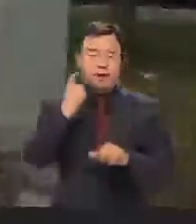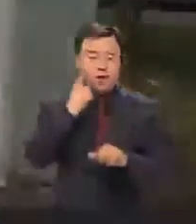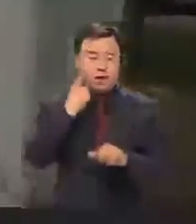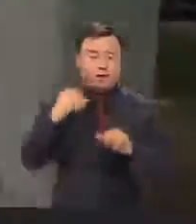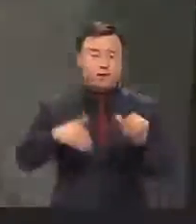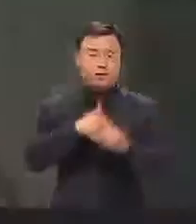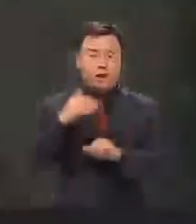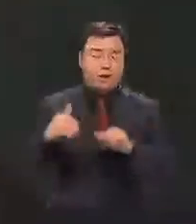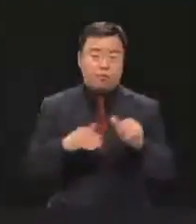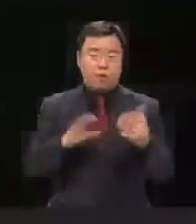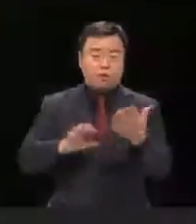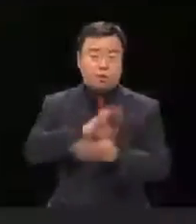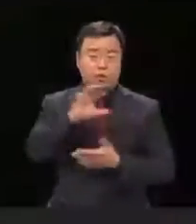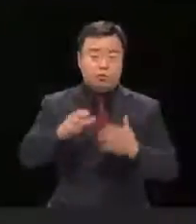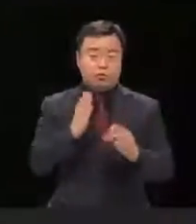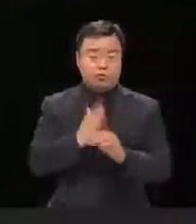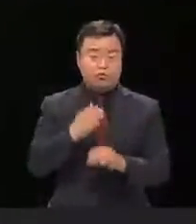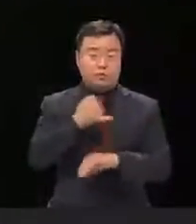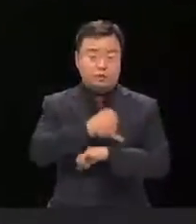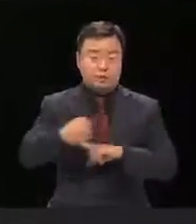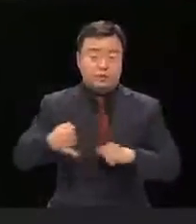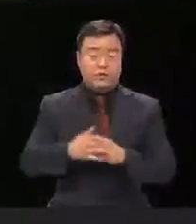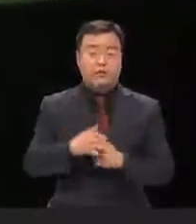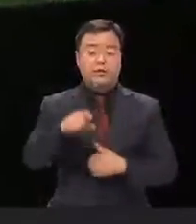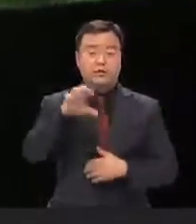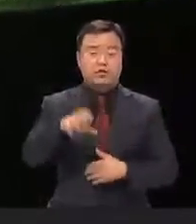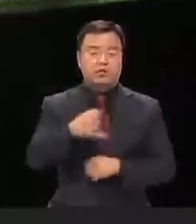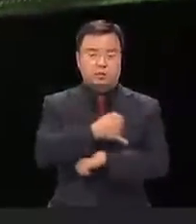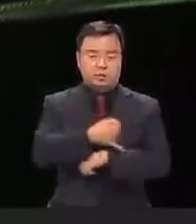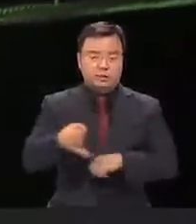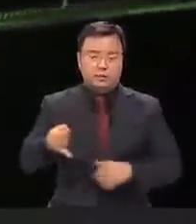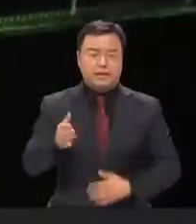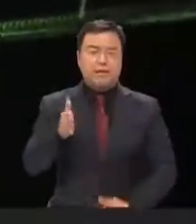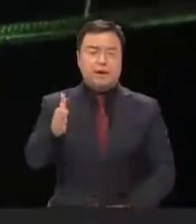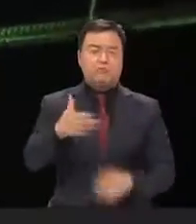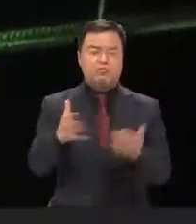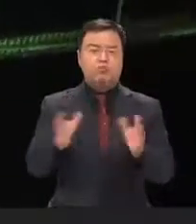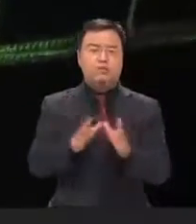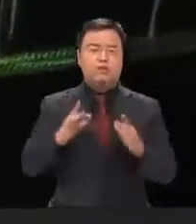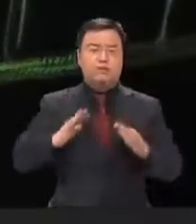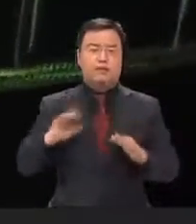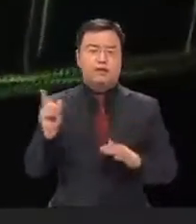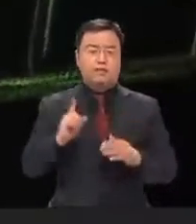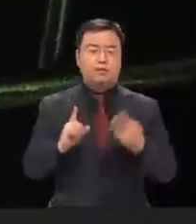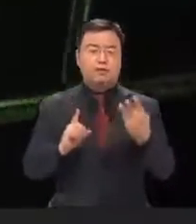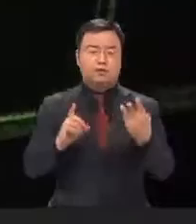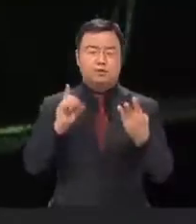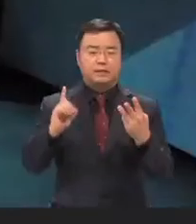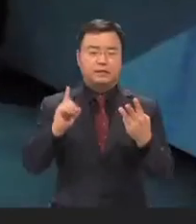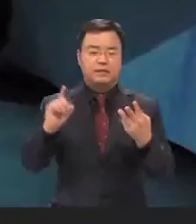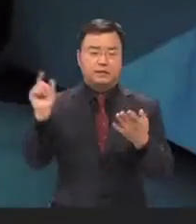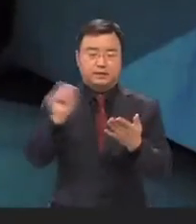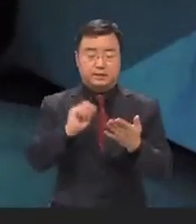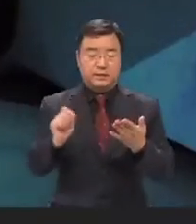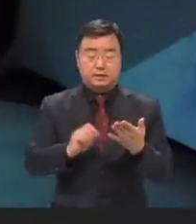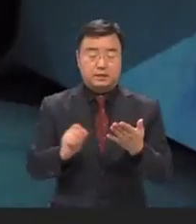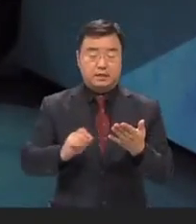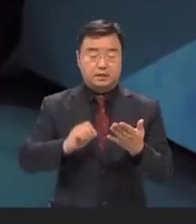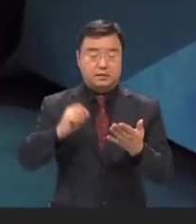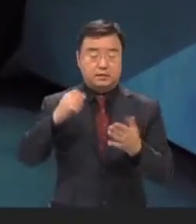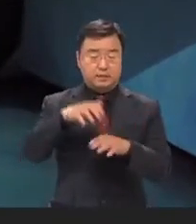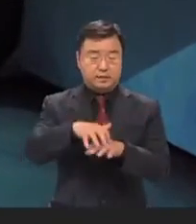디자인. 몬트리올대 디자인학부의 독보적인 자랑은 바로 3D 스케치 시스템을 갖춘 디자인